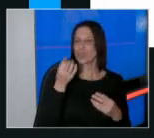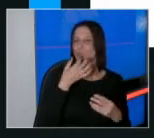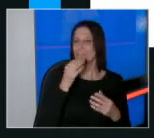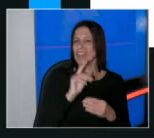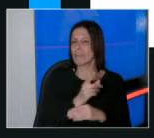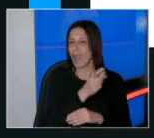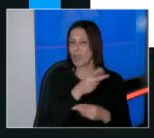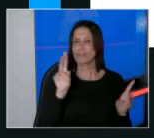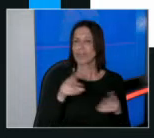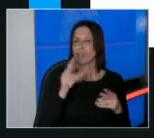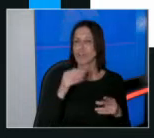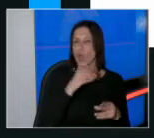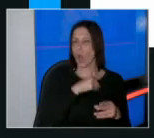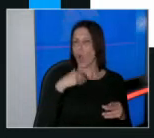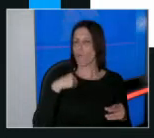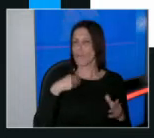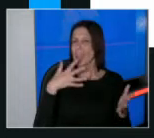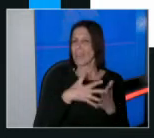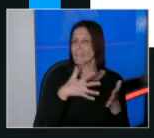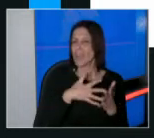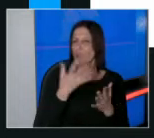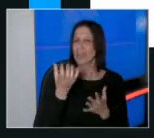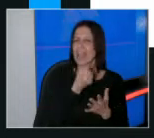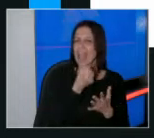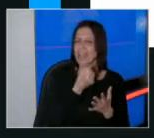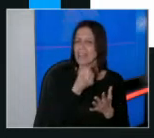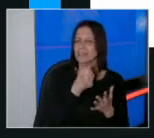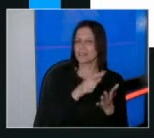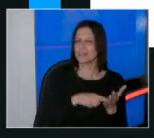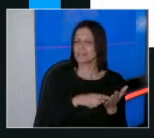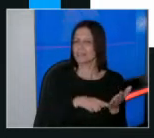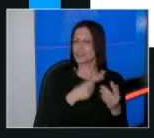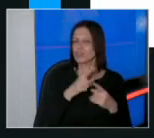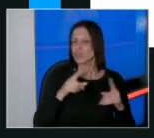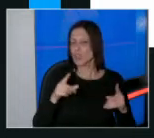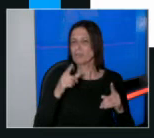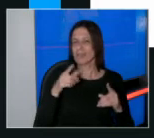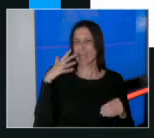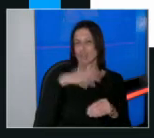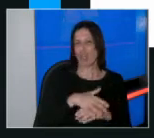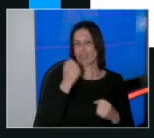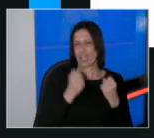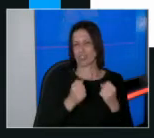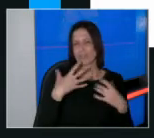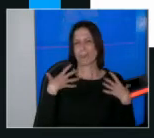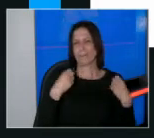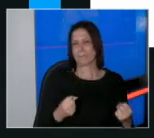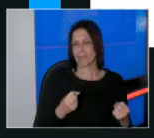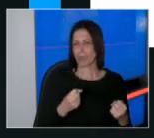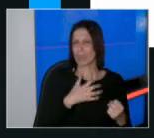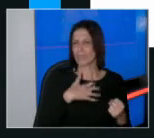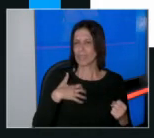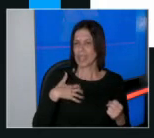לקחת בדיקות ומדדים רפואיים שונים, ובעל השלכות קשות על בריאות הנפגעים והנפגעות, ולכן הוא נתון לשיקול הדעת של הצוות